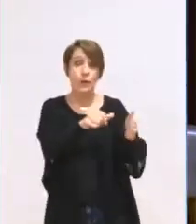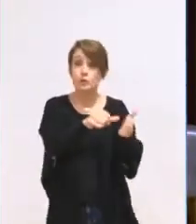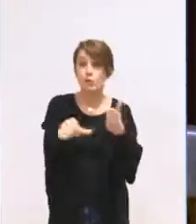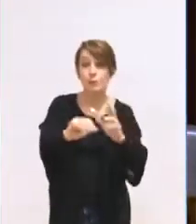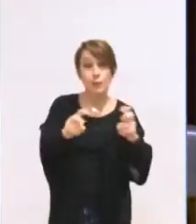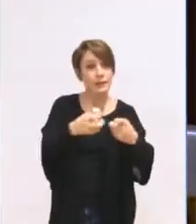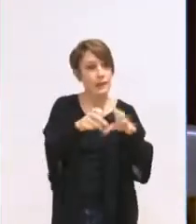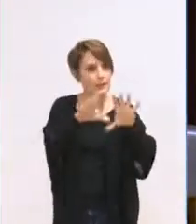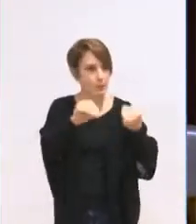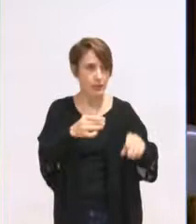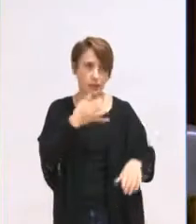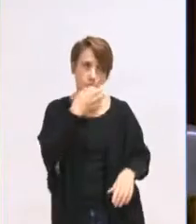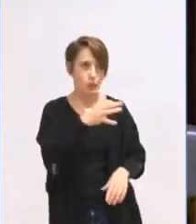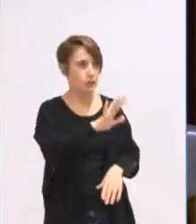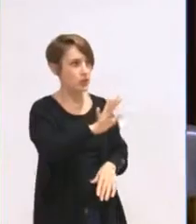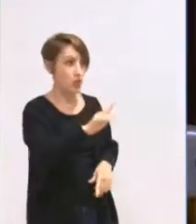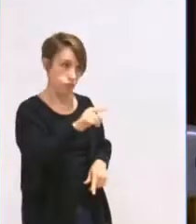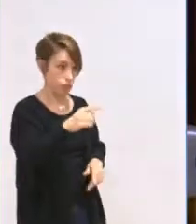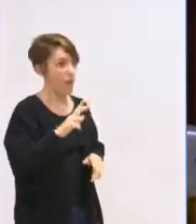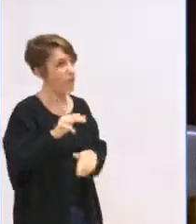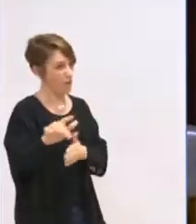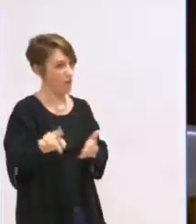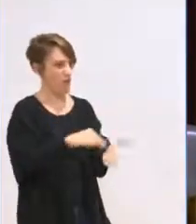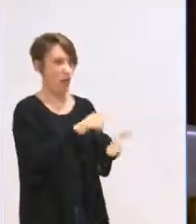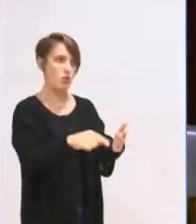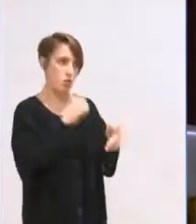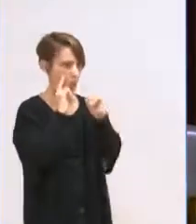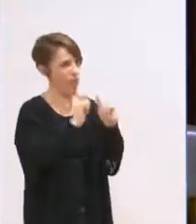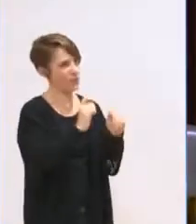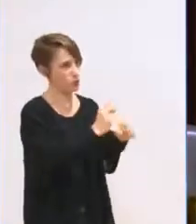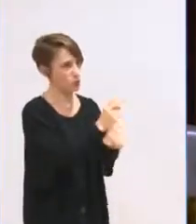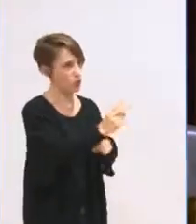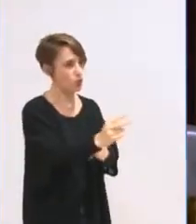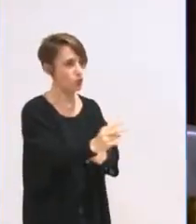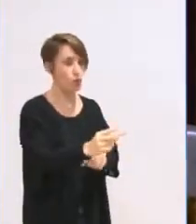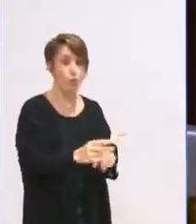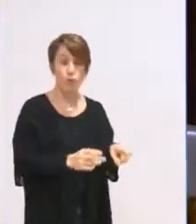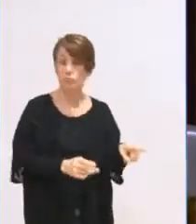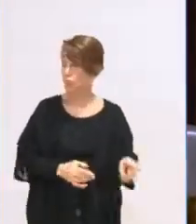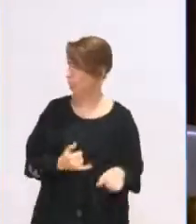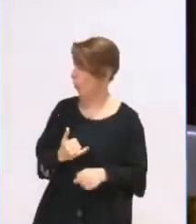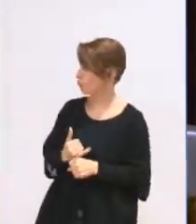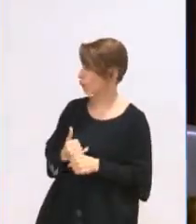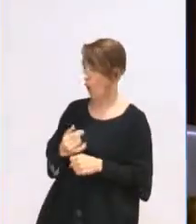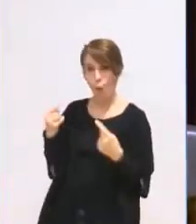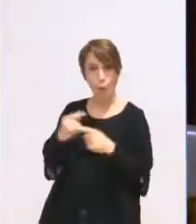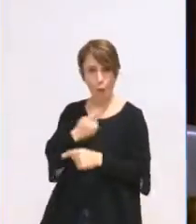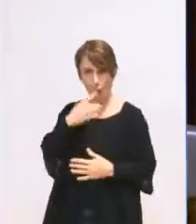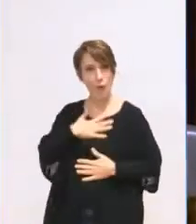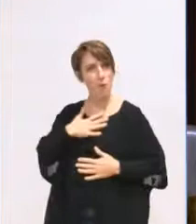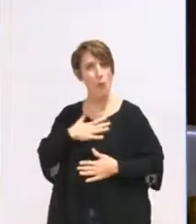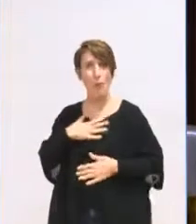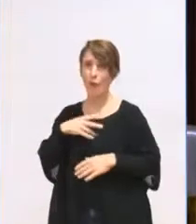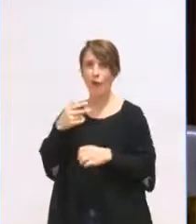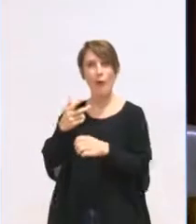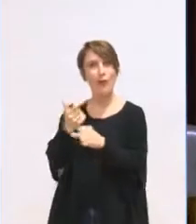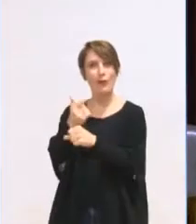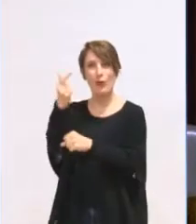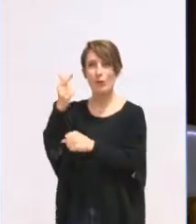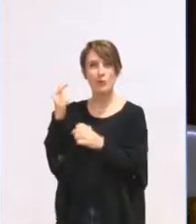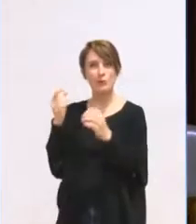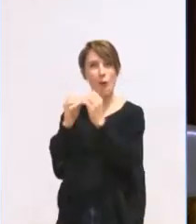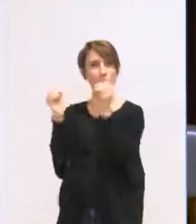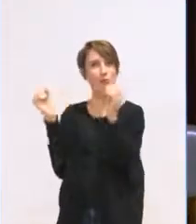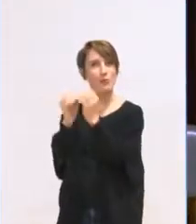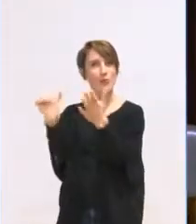qu'évidemment, la seule chose qu'il a entendue, c'est que lui, éventuellement, ou elle, ne la payerait plus dans 2 ans. Ceci dit,